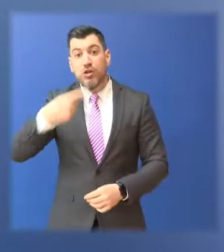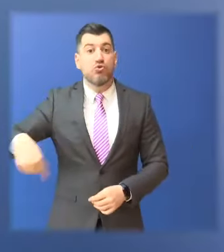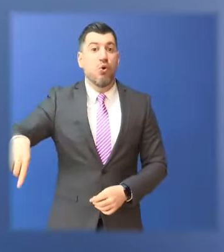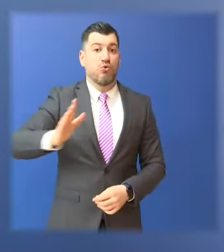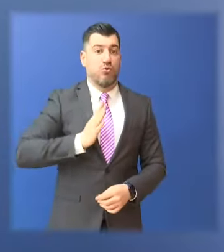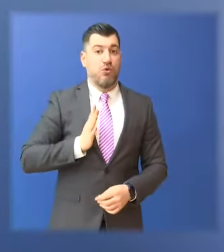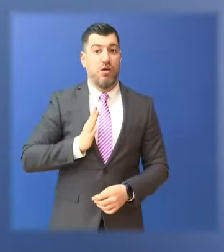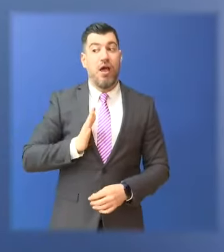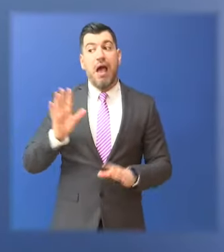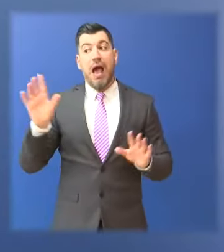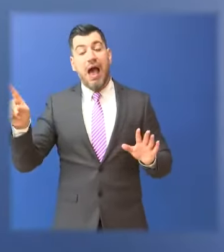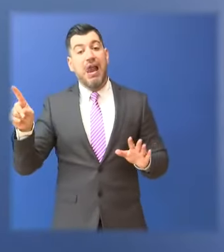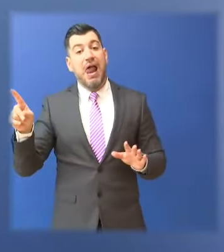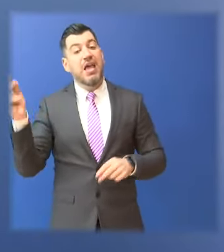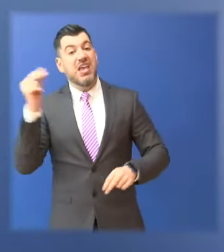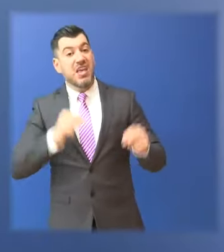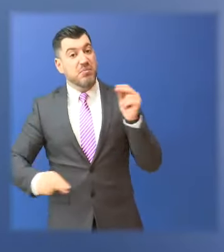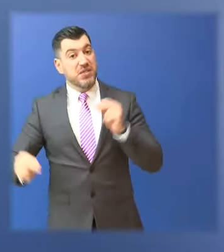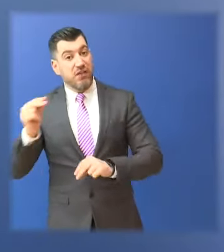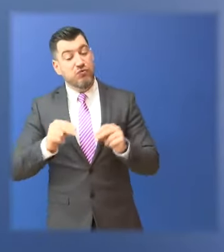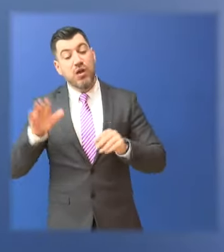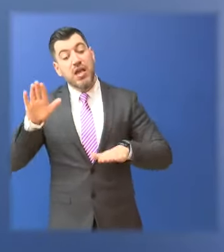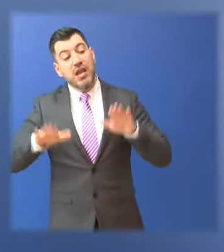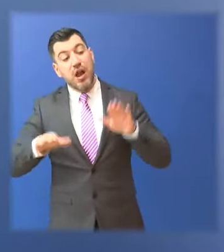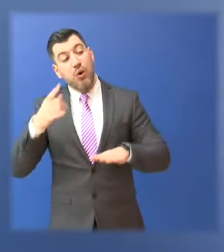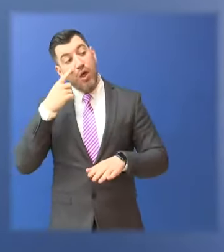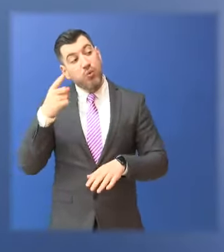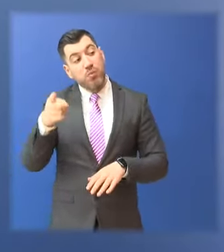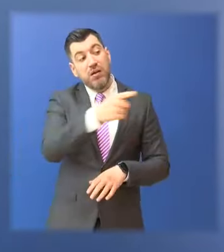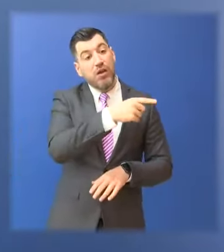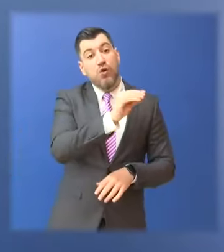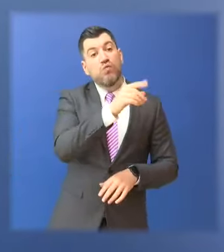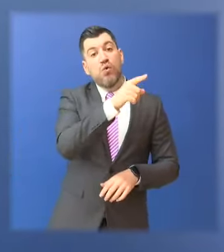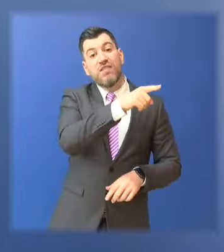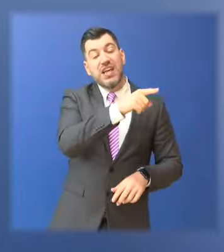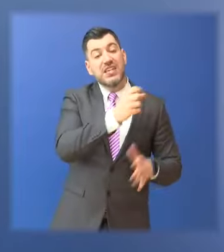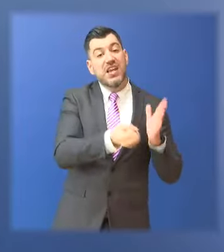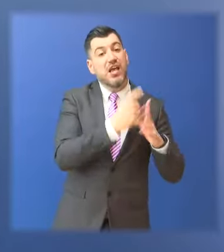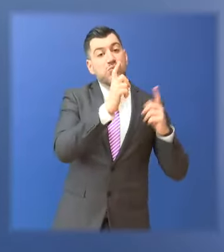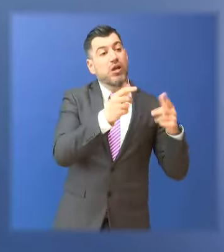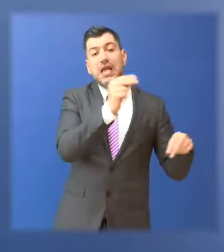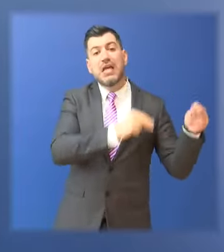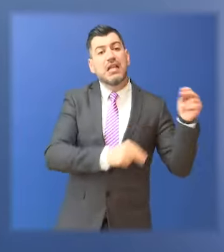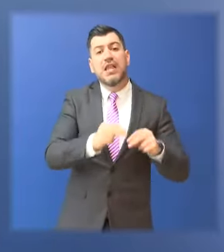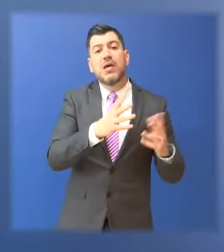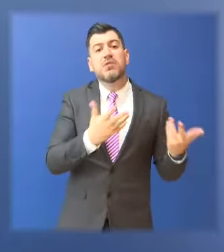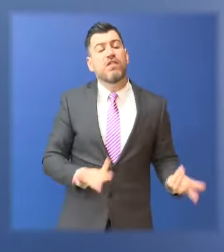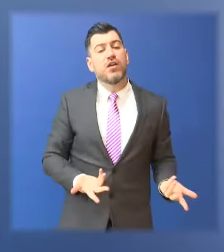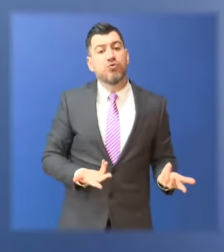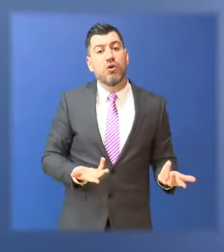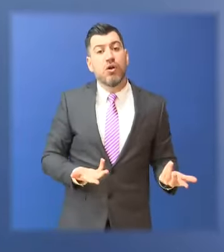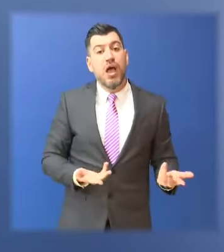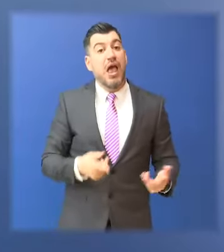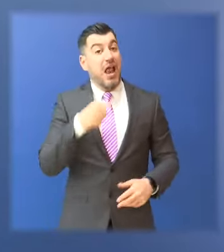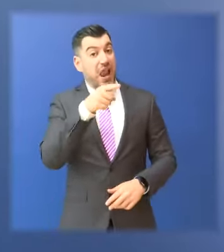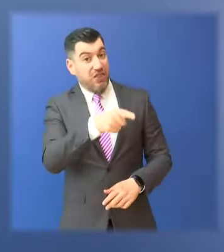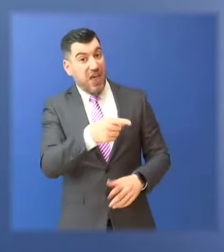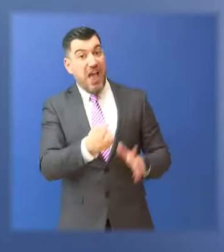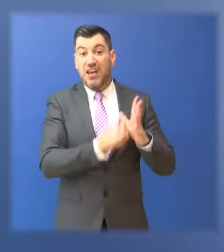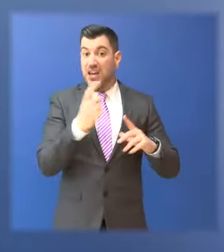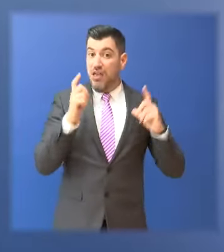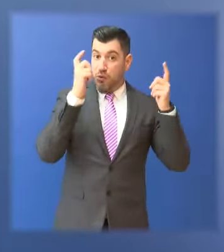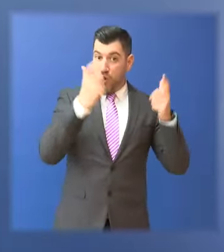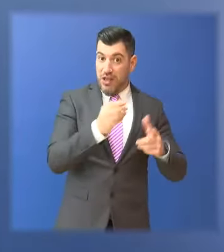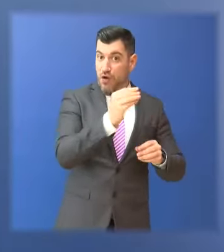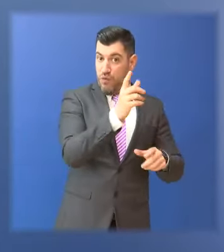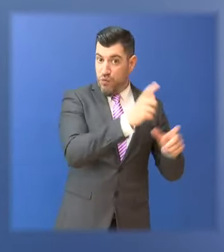τη στάση της κοινοβουλευτικής ομάδας της Νέας Δημοκρατίας. Δηλαδή, αν πολλοί βουλευτές της Νέας Δημοκρατίας είναι υπέρ του γάμου και της